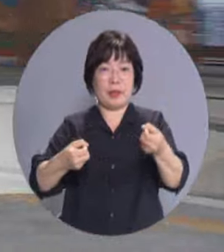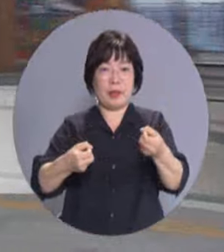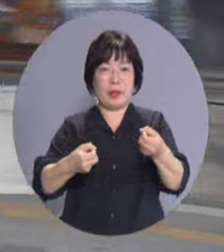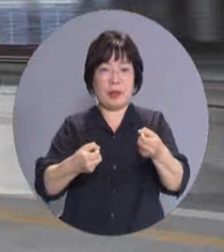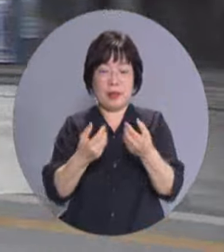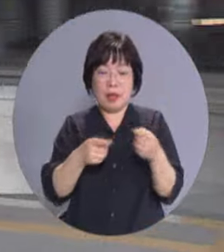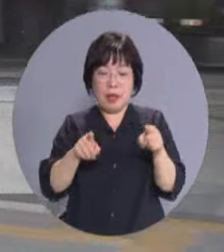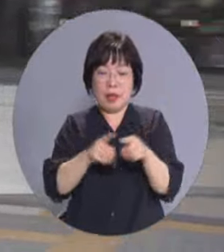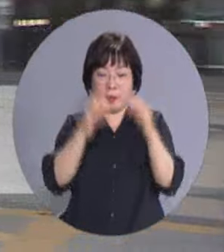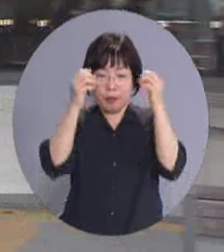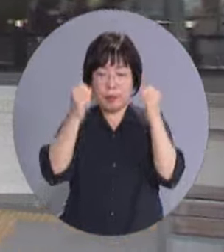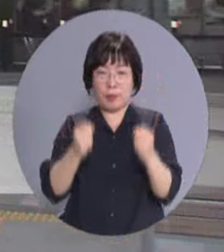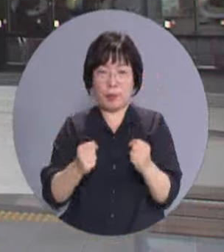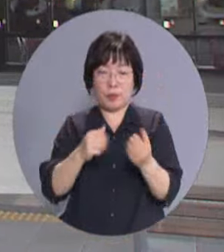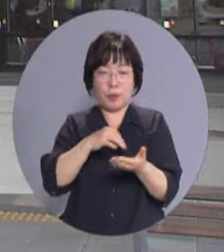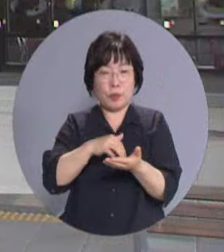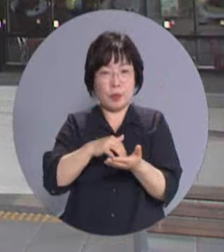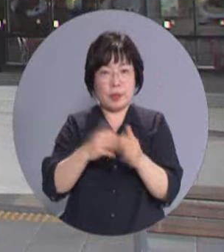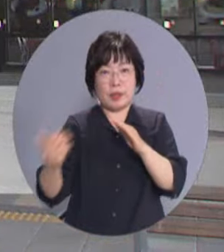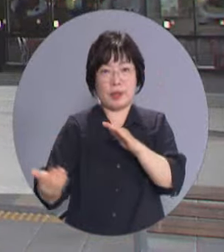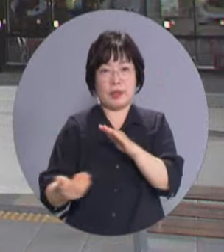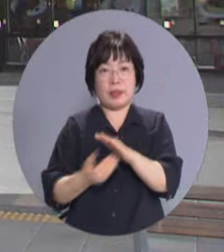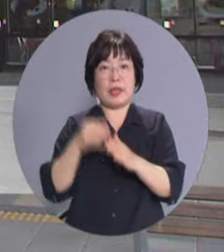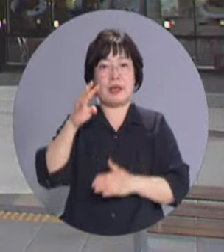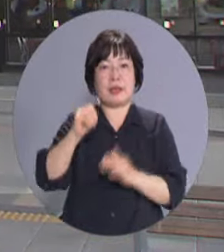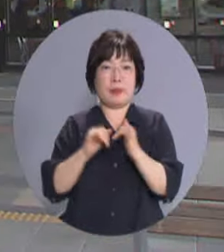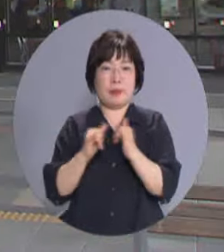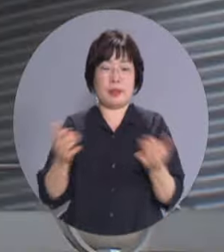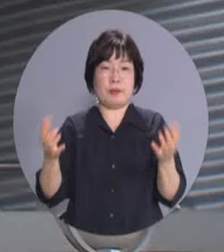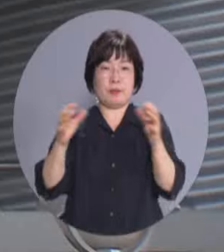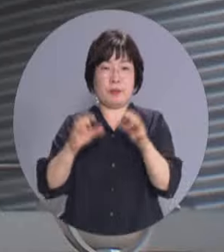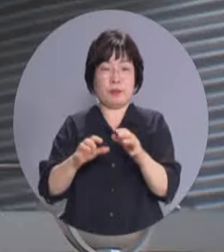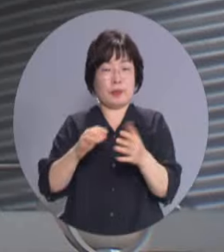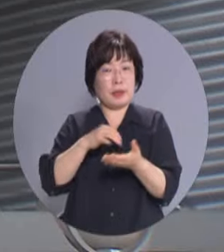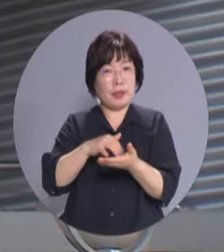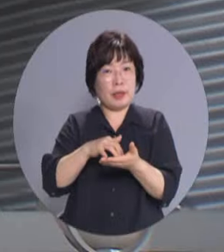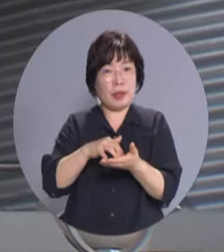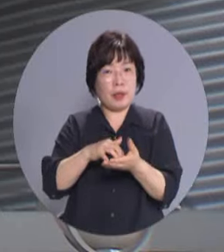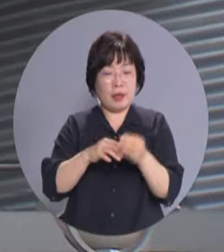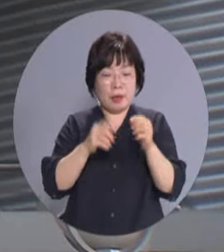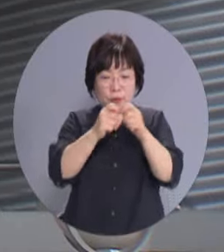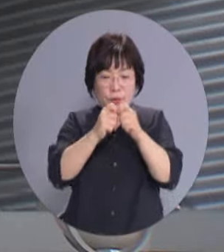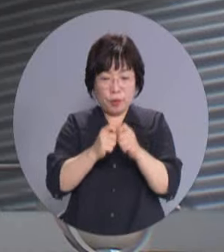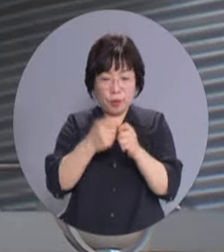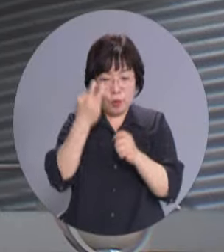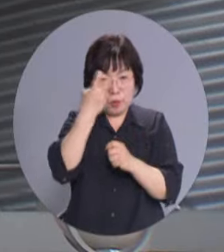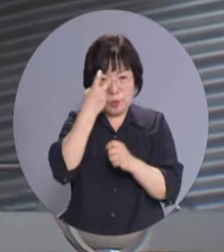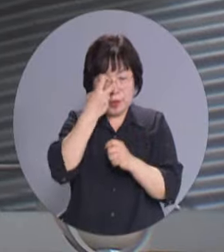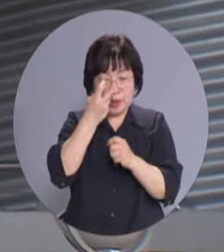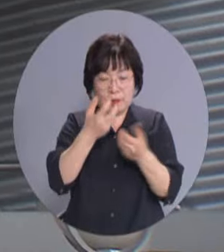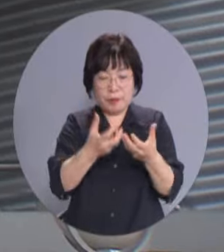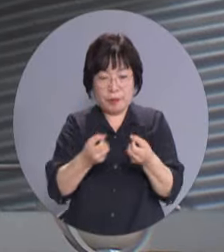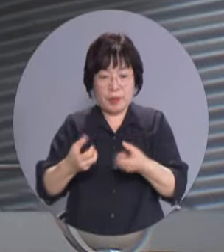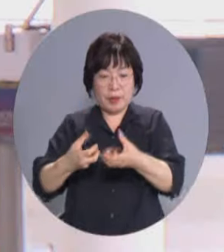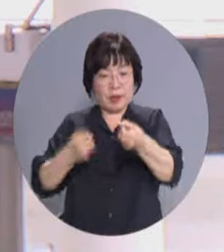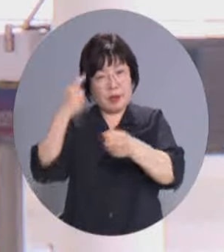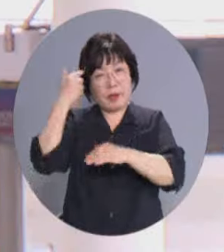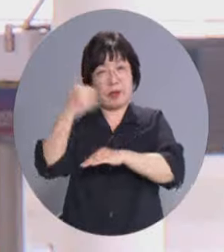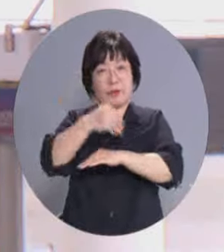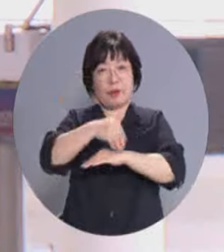동시에 머물 수 있는 예상 인원을 최대 4만 여명으로 계산해 세밀한 관람객 동선 계획도